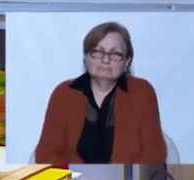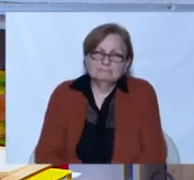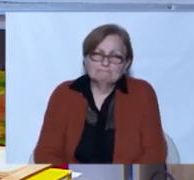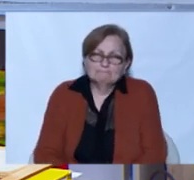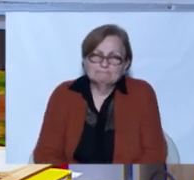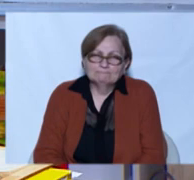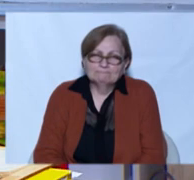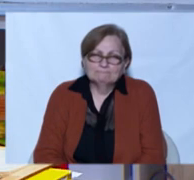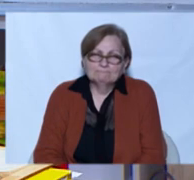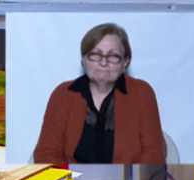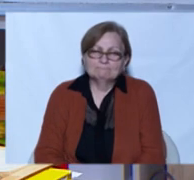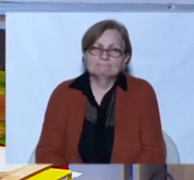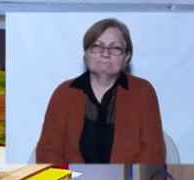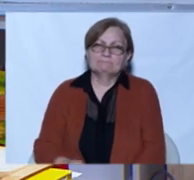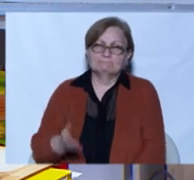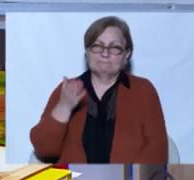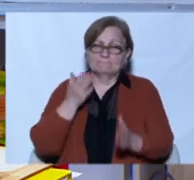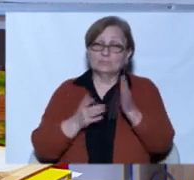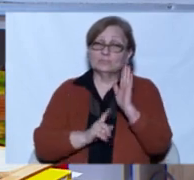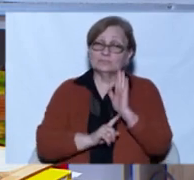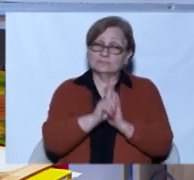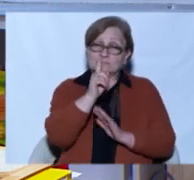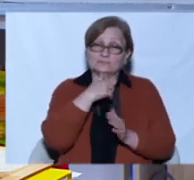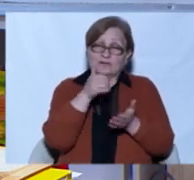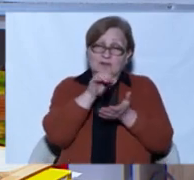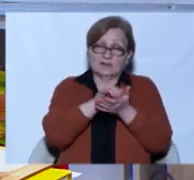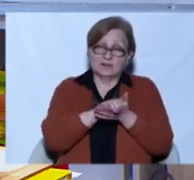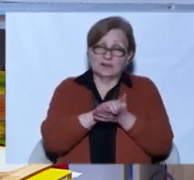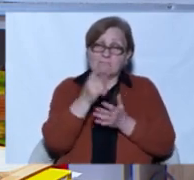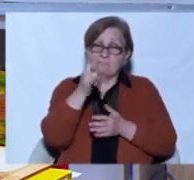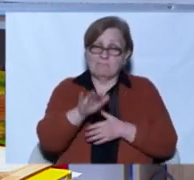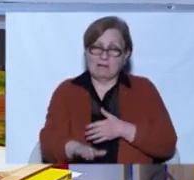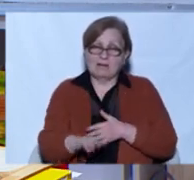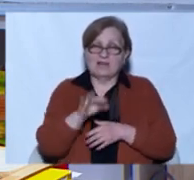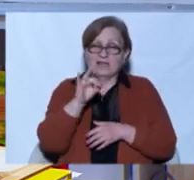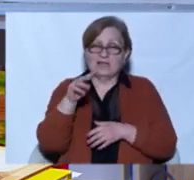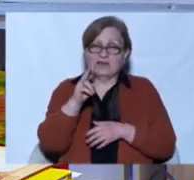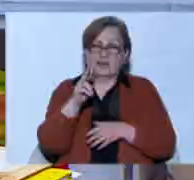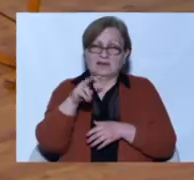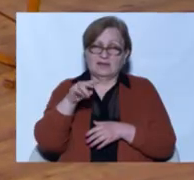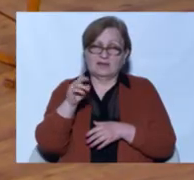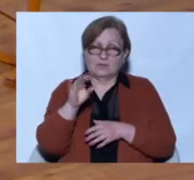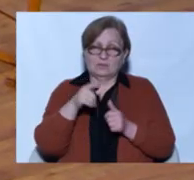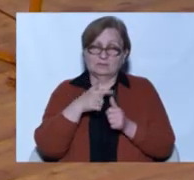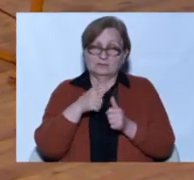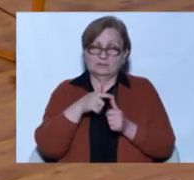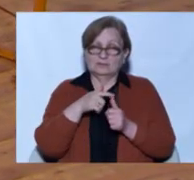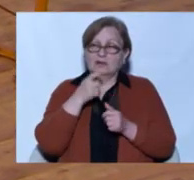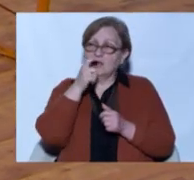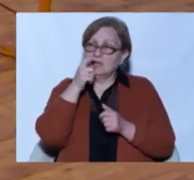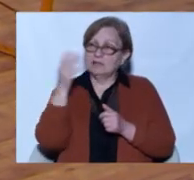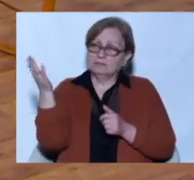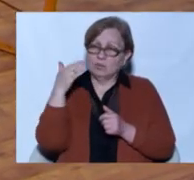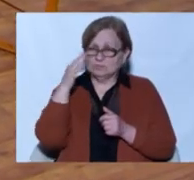თუ დასაწყისში ვეცნობით ილიკოს, რომ ის შეშფოთებულია, ჯერ არ ვიცით რას აპირებს, ხო? ეძახის